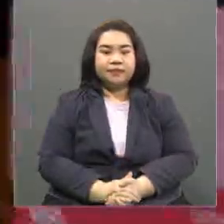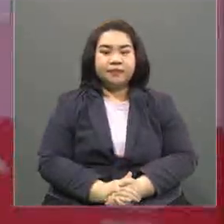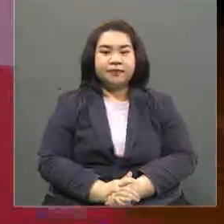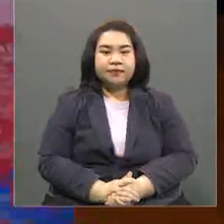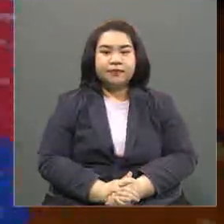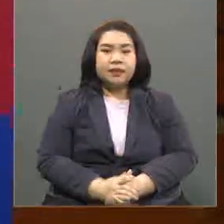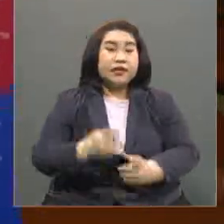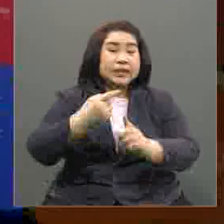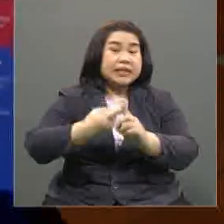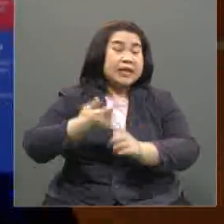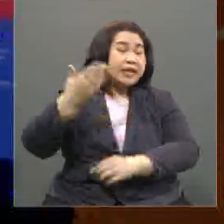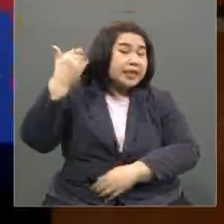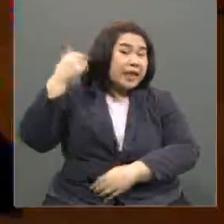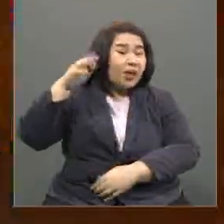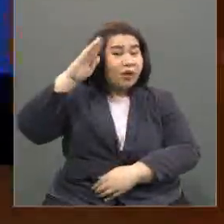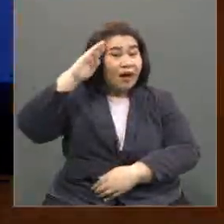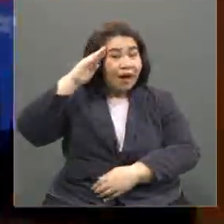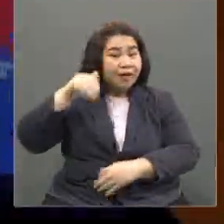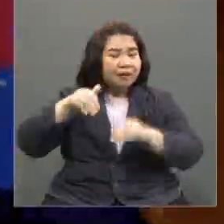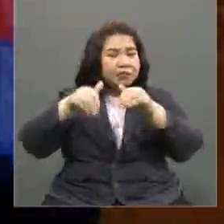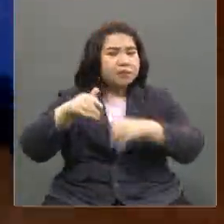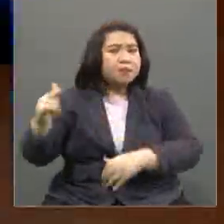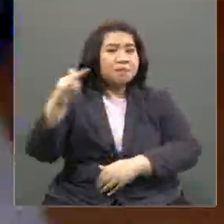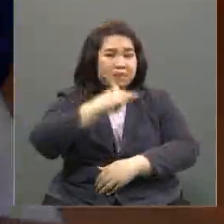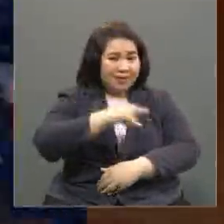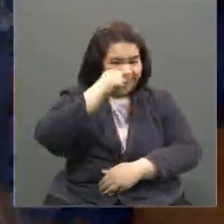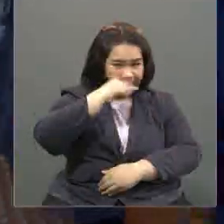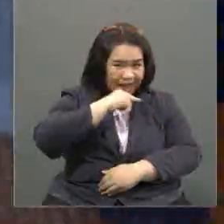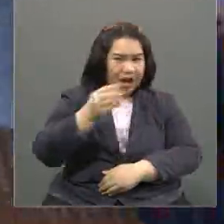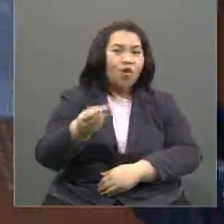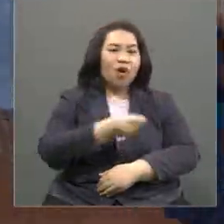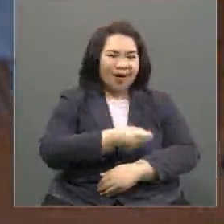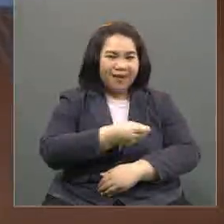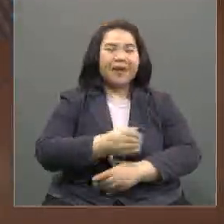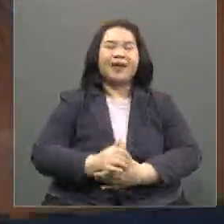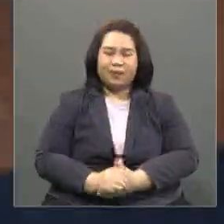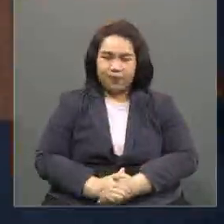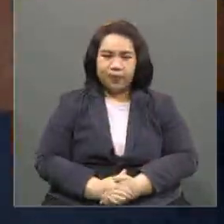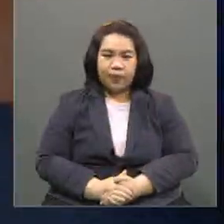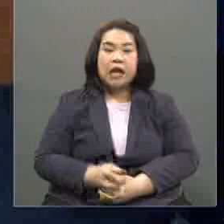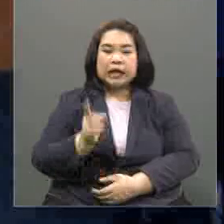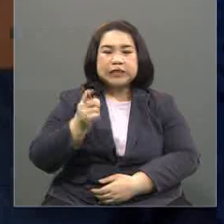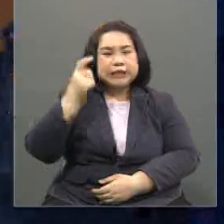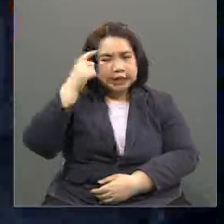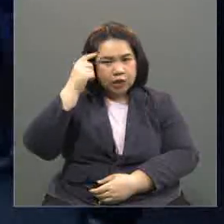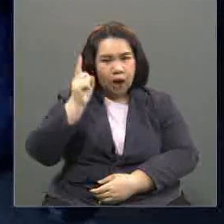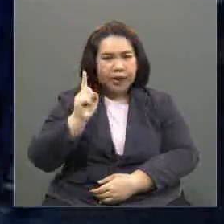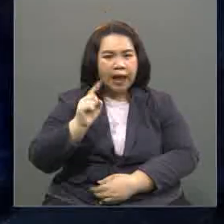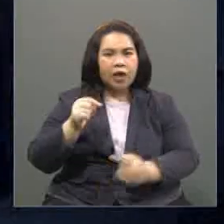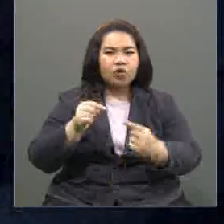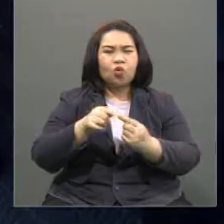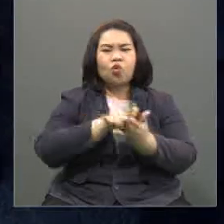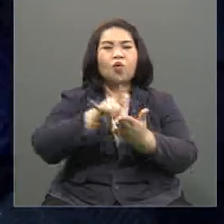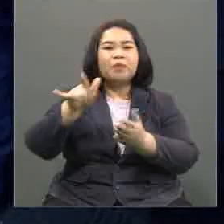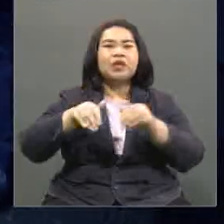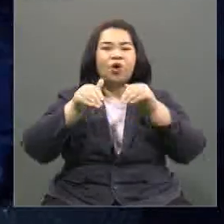ไทยเมื่อเดือนที่แล้วนะคะซึ่งท่านนายกเองเนี่ยก็ระบุนะคะว่าคือจริงๆอ่ะตั้งใจเอามาใส่ในช่วงที่มาเยือนออสเตรเลียโดยเฉพาะเนี่